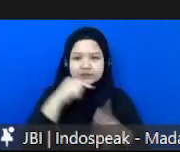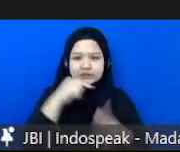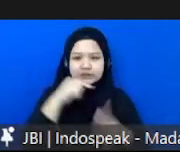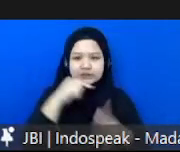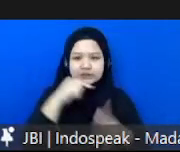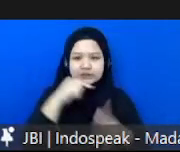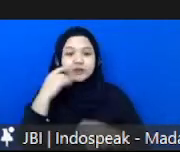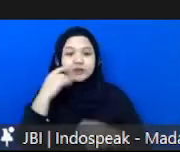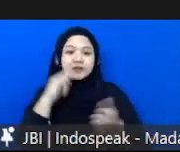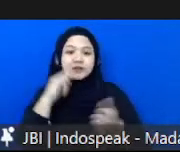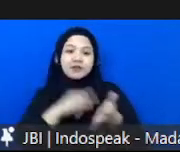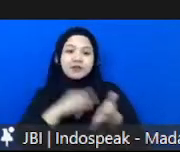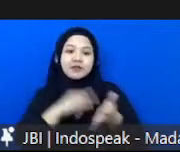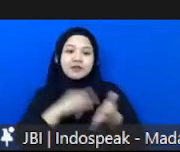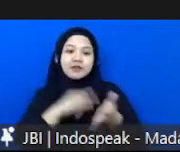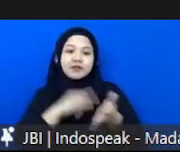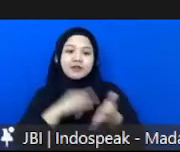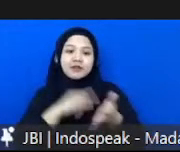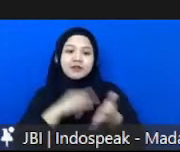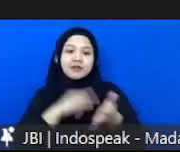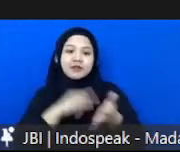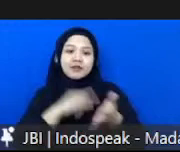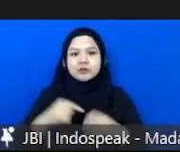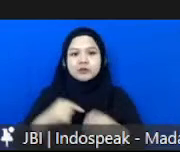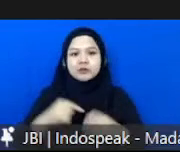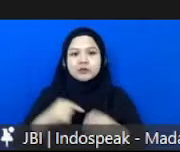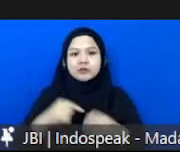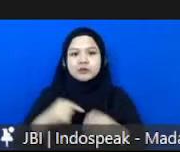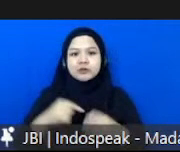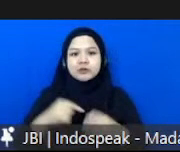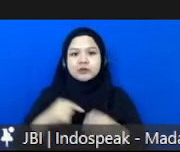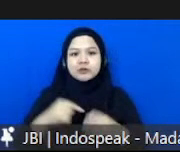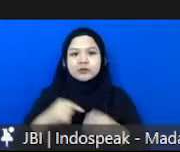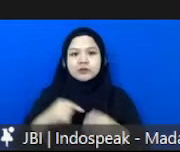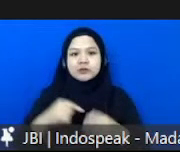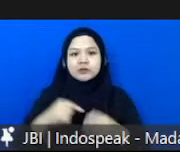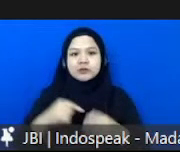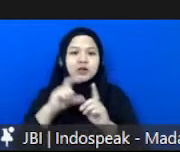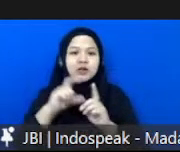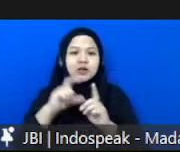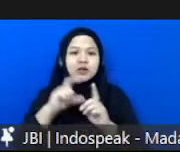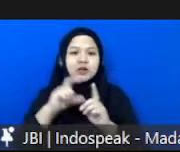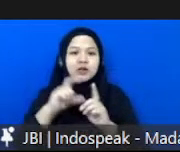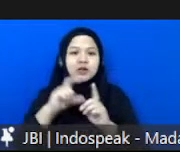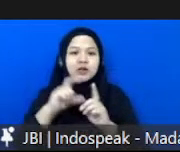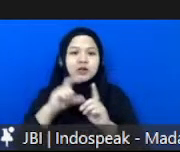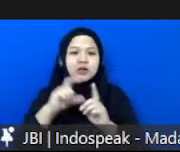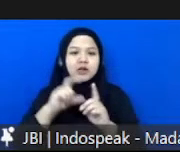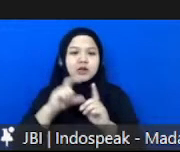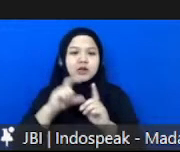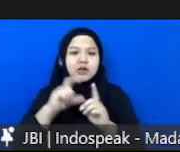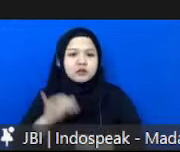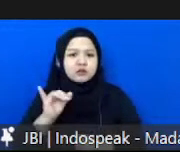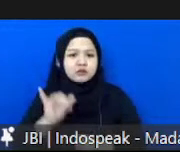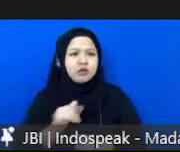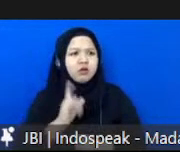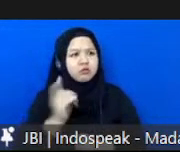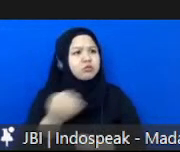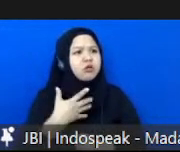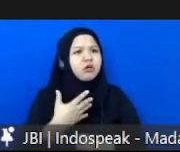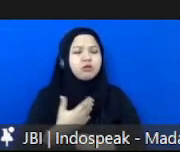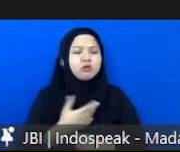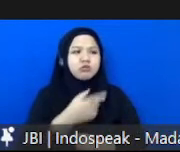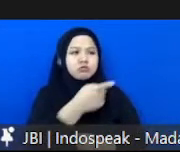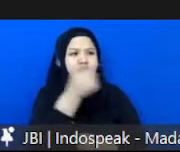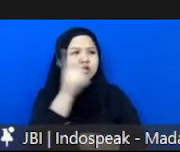untuk mengurangi terjadinya dengue. Tetapi paling di sini masyarakat juga di sebaliknya di daerah kontrol juga ada masyarakat, kenapa kok di tempatku nggak